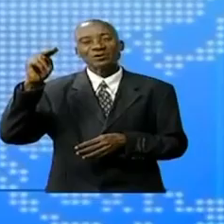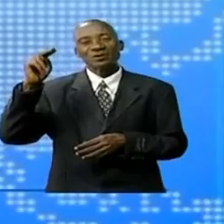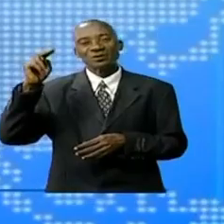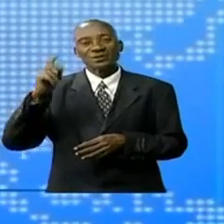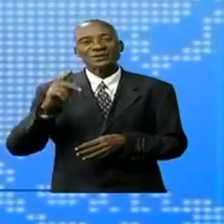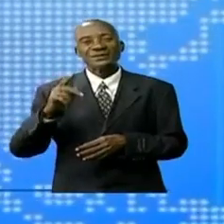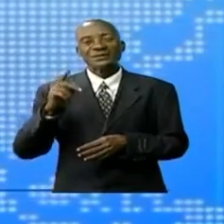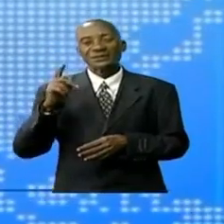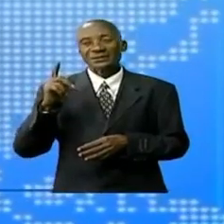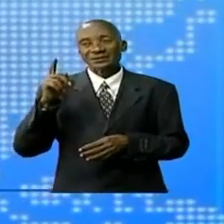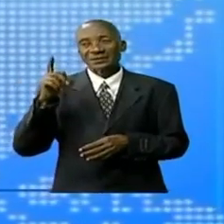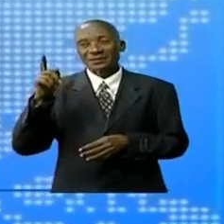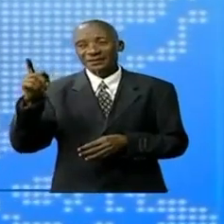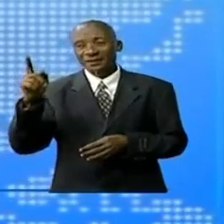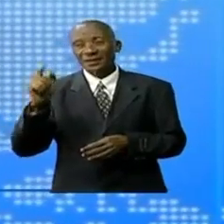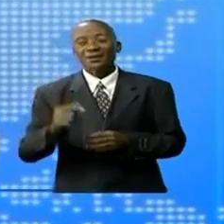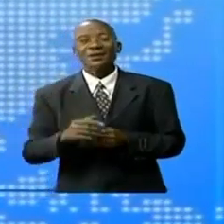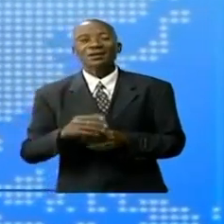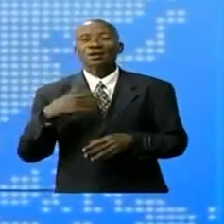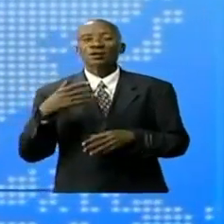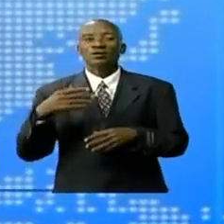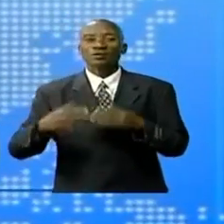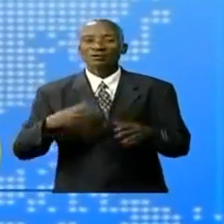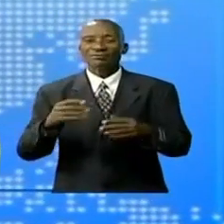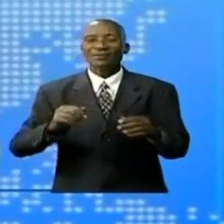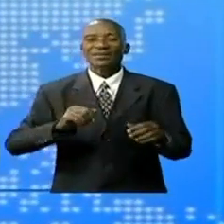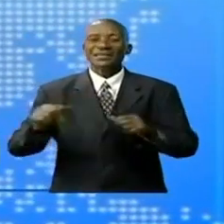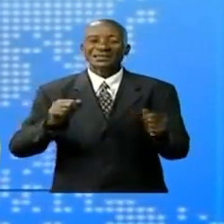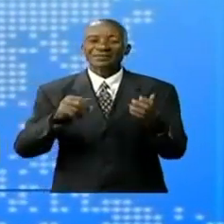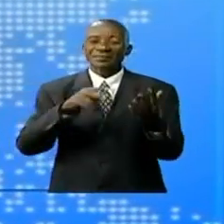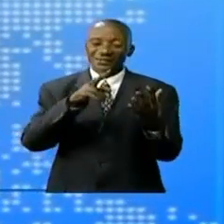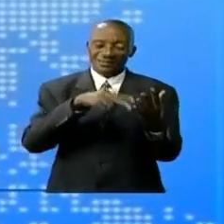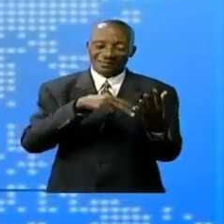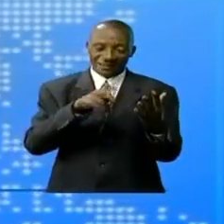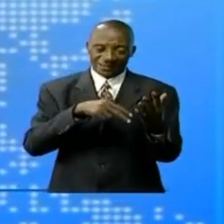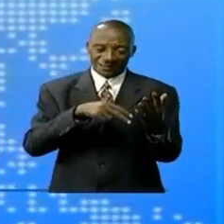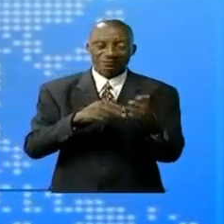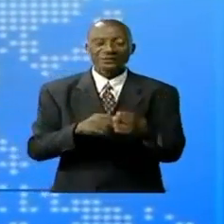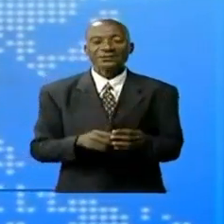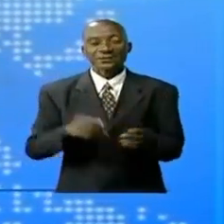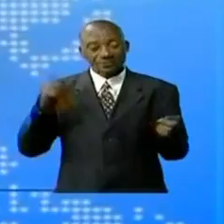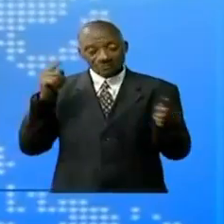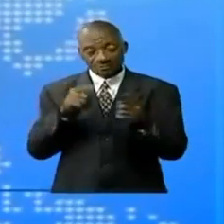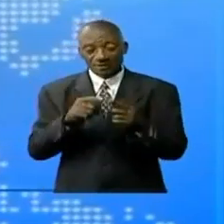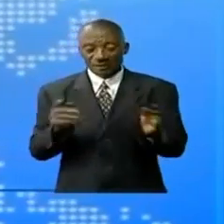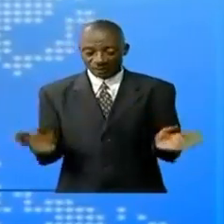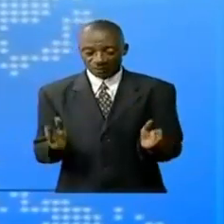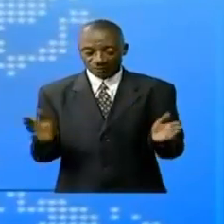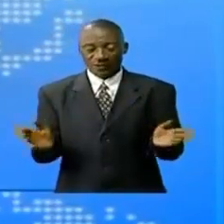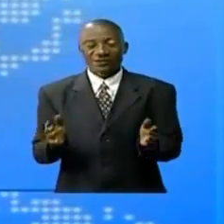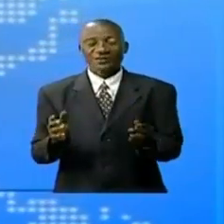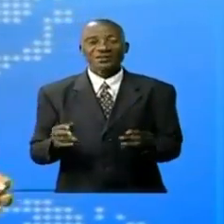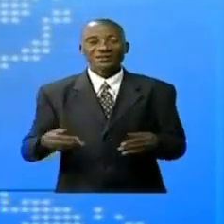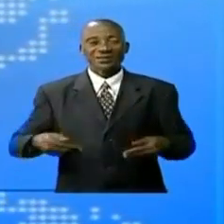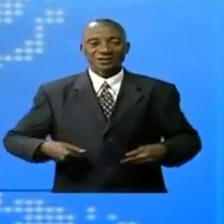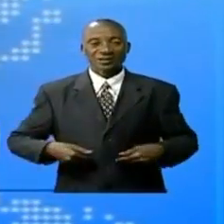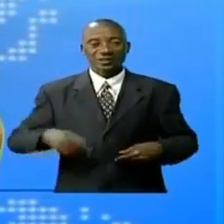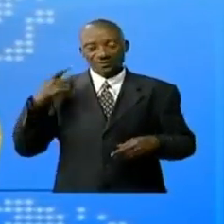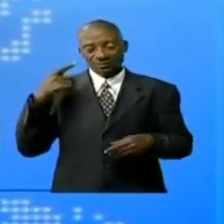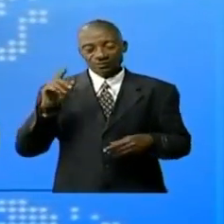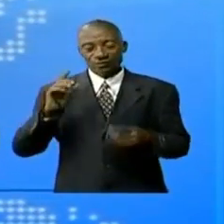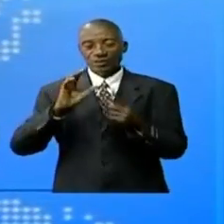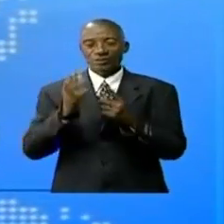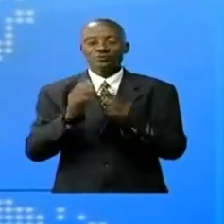lice pour un concours littéraire de poésie. L'objectif est d'inculquer les élèves à la culture de la paix pour un développement